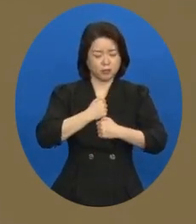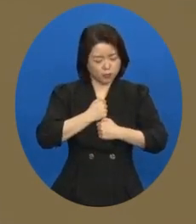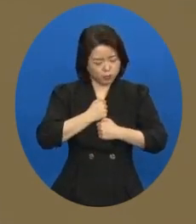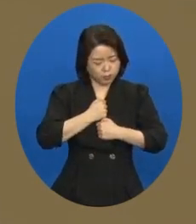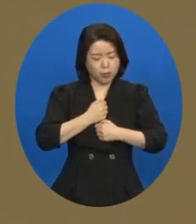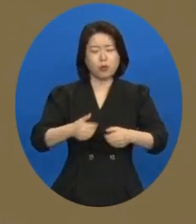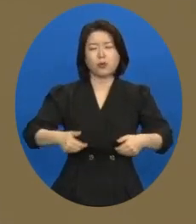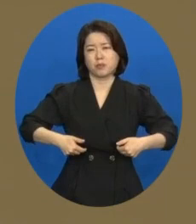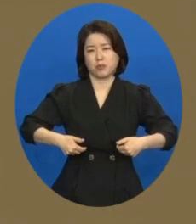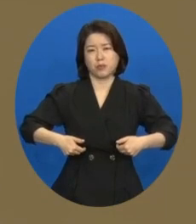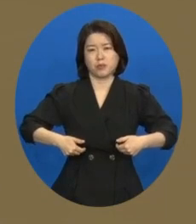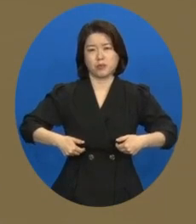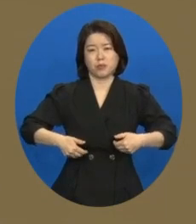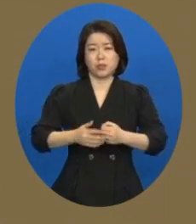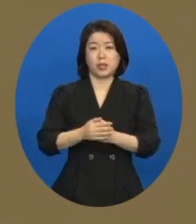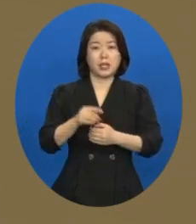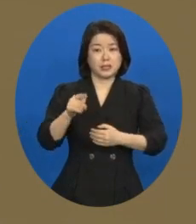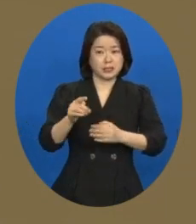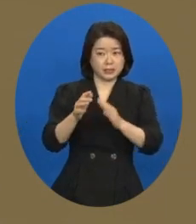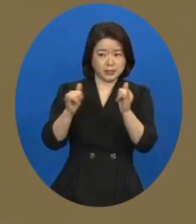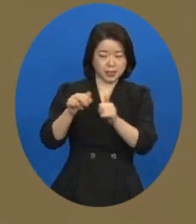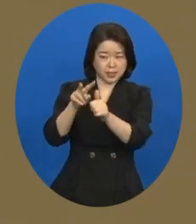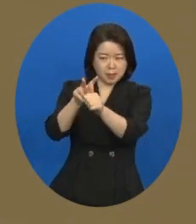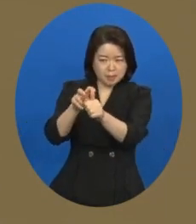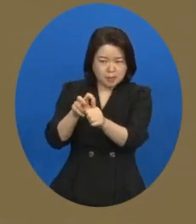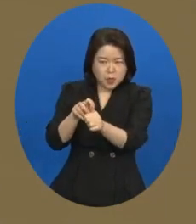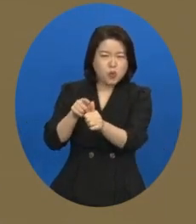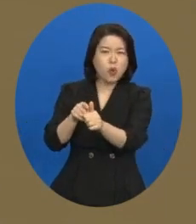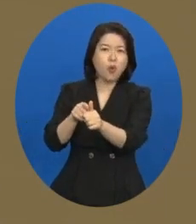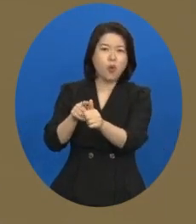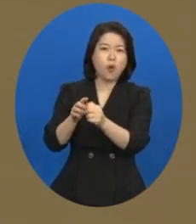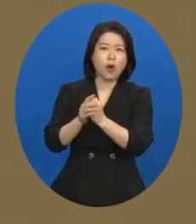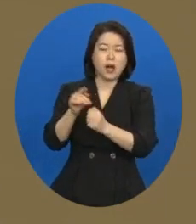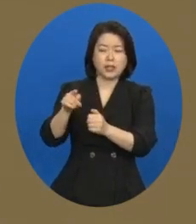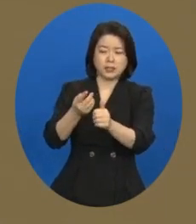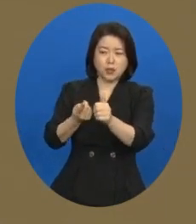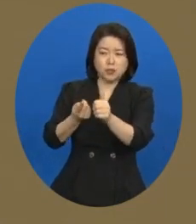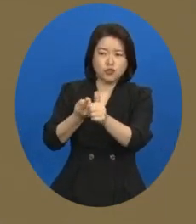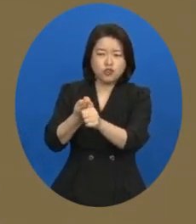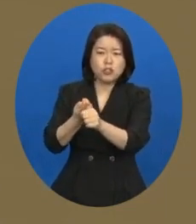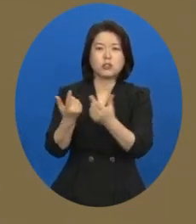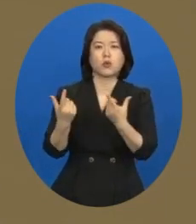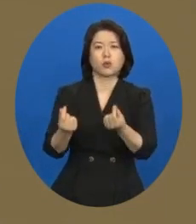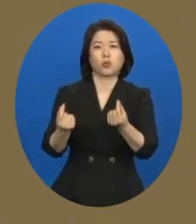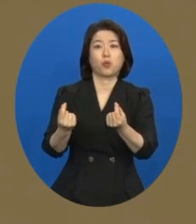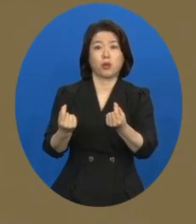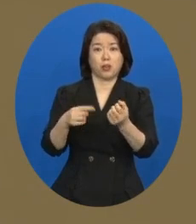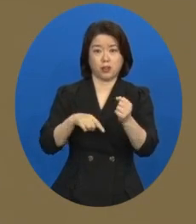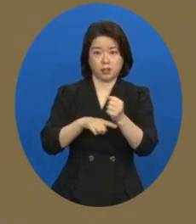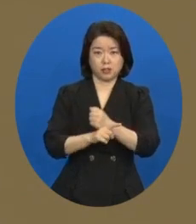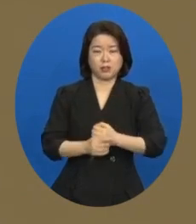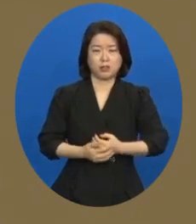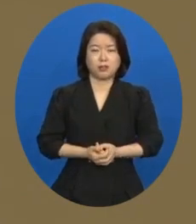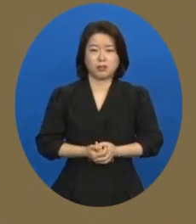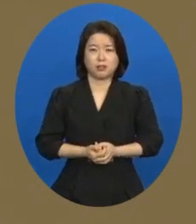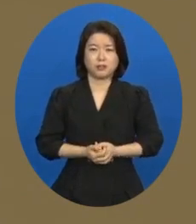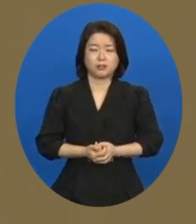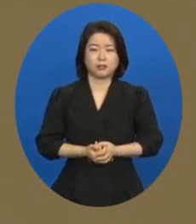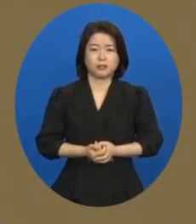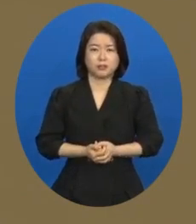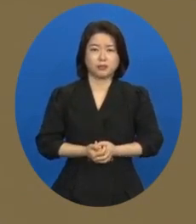돼요. 그 사람을 미워하는 것이 그 사람을 죽이는 것과 같다는 것입니다.